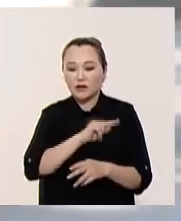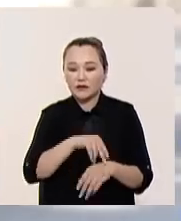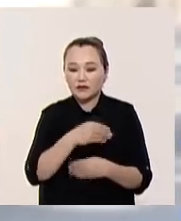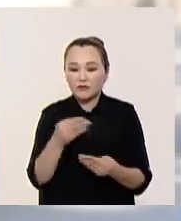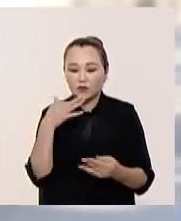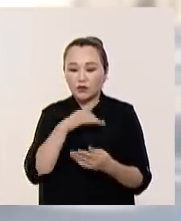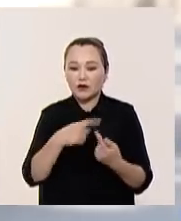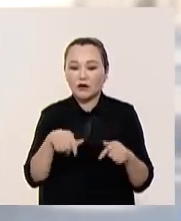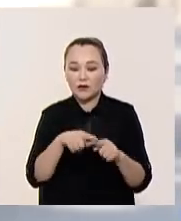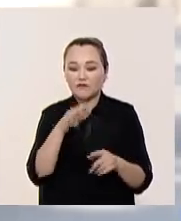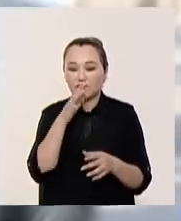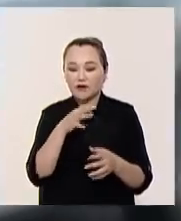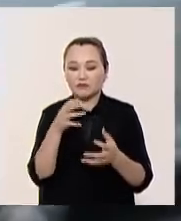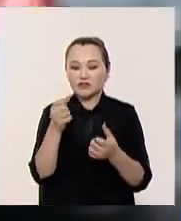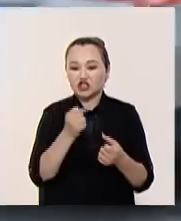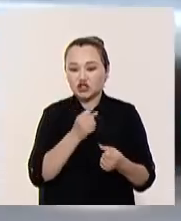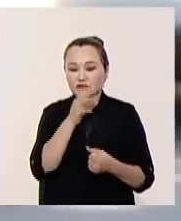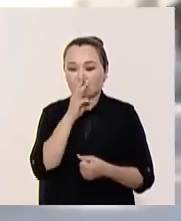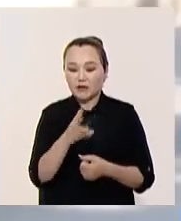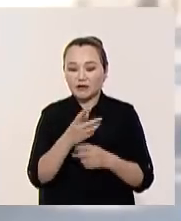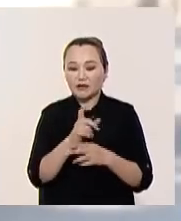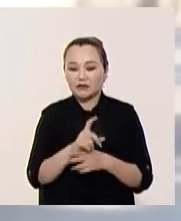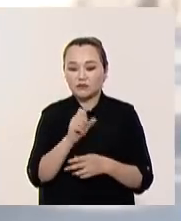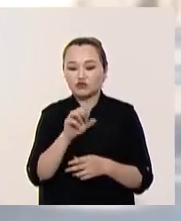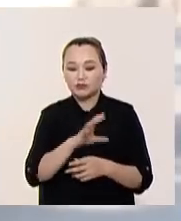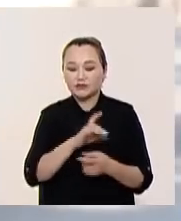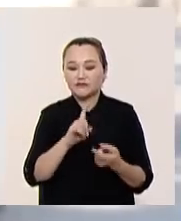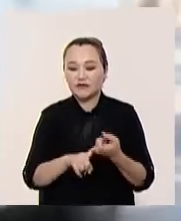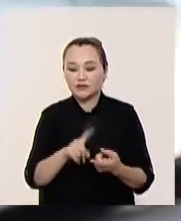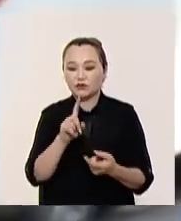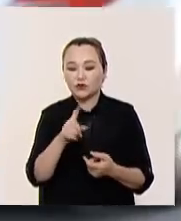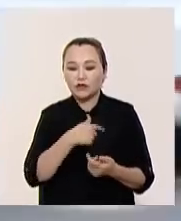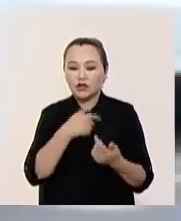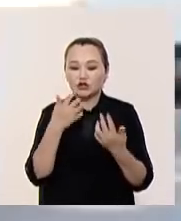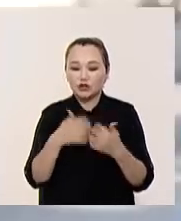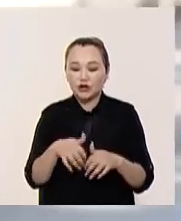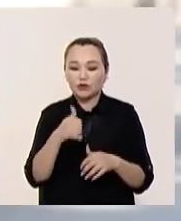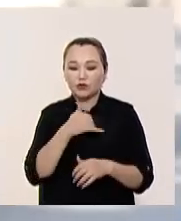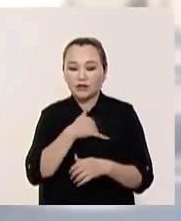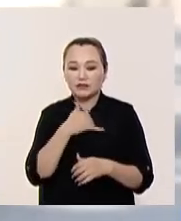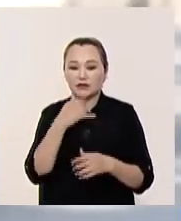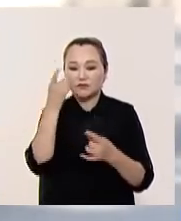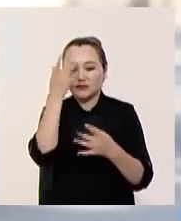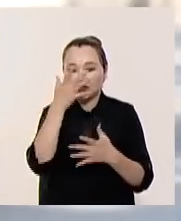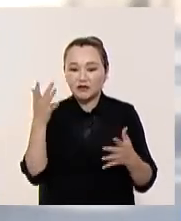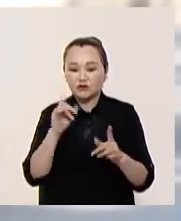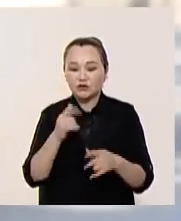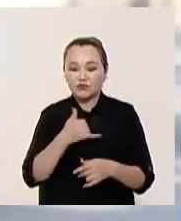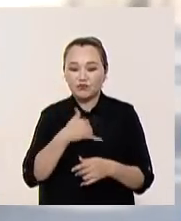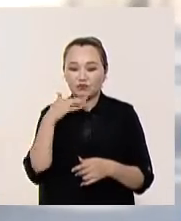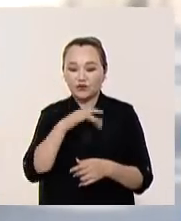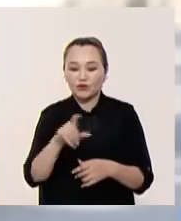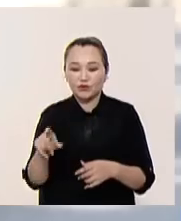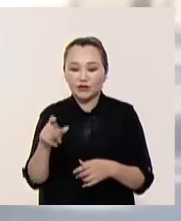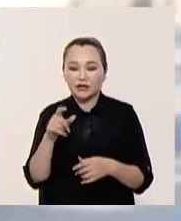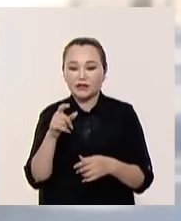многих компаниях там вовремя не выплачивают зарплату и так далее. То есть с этим это может быть связано. Ну а так я еще считаю, что у нас менталитет такой, что у нас многие люди